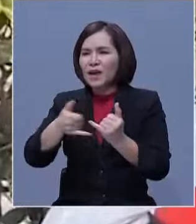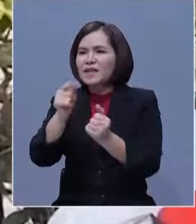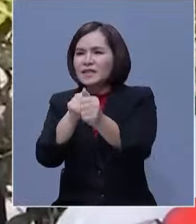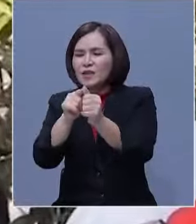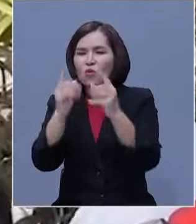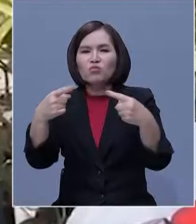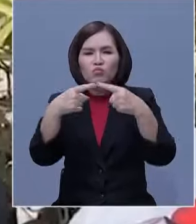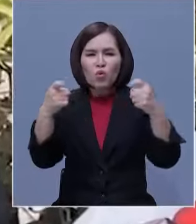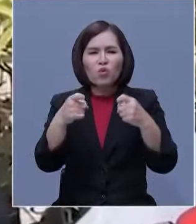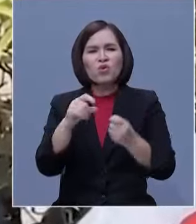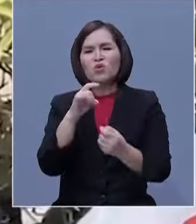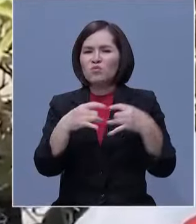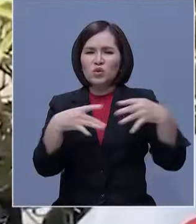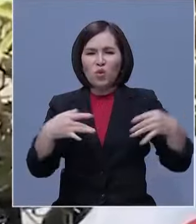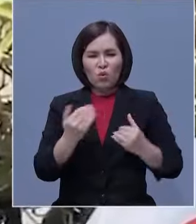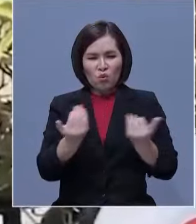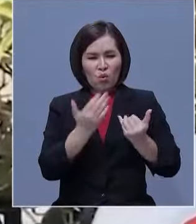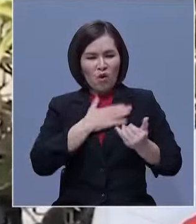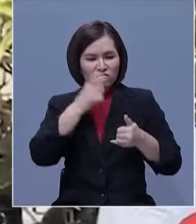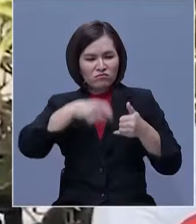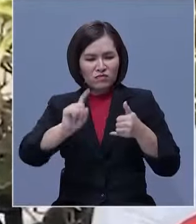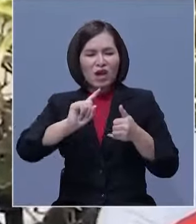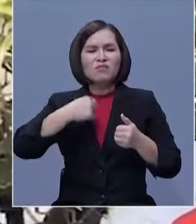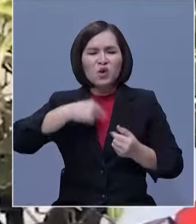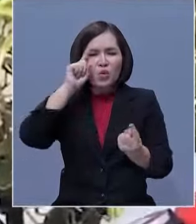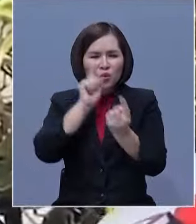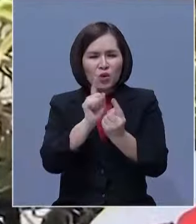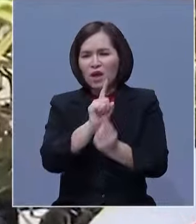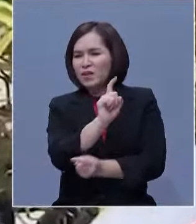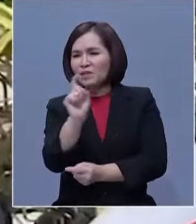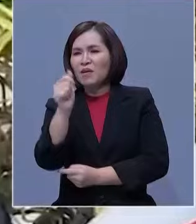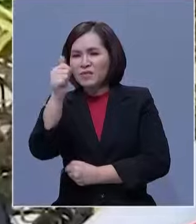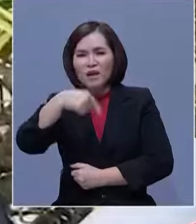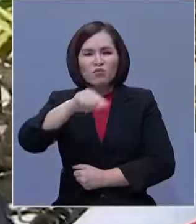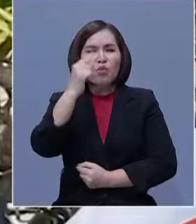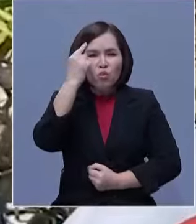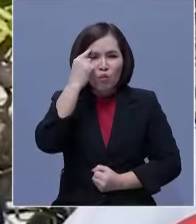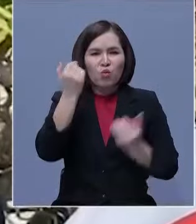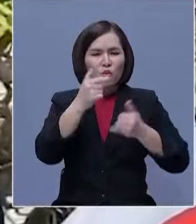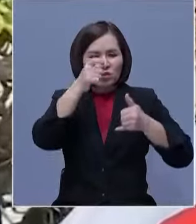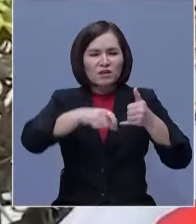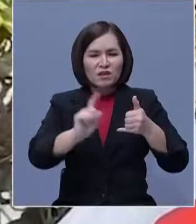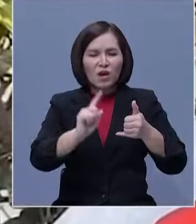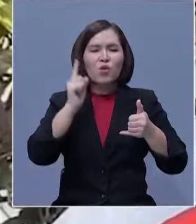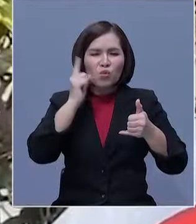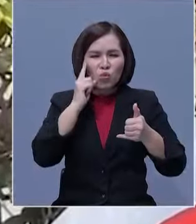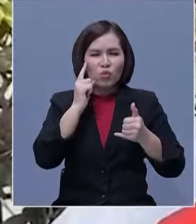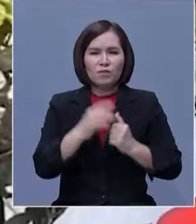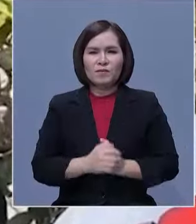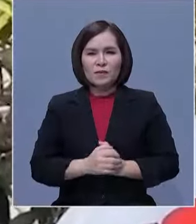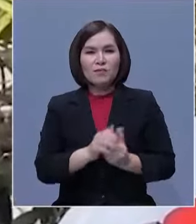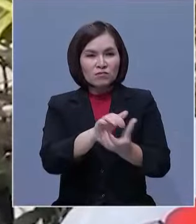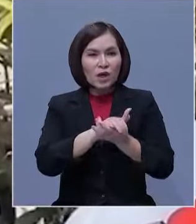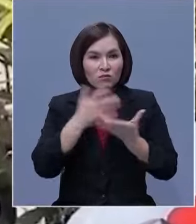กันผมรู้นิสัยลูกผมที่ถามคนทั้งหมดเลยหมดแผนเนี่ยถามลูกผมเป็นยังไงลูกชายเรามีครอบครัว